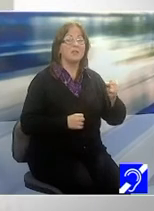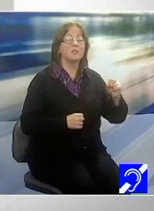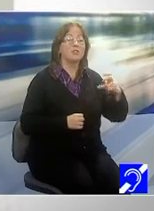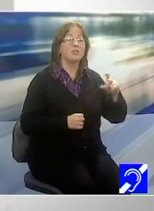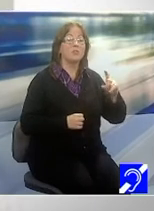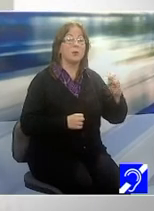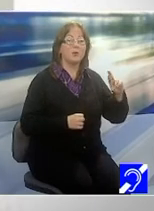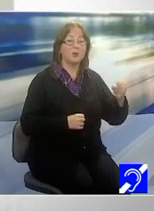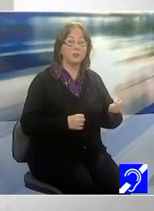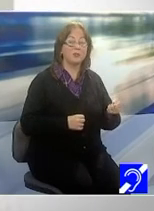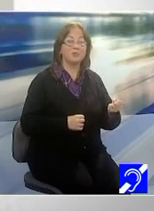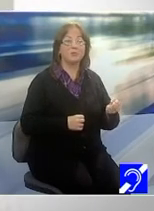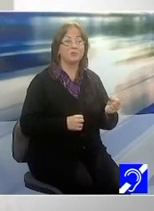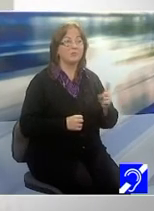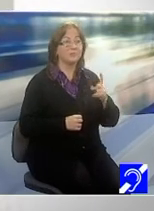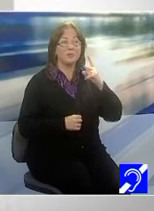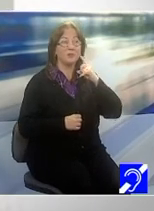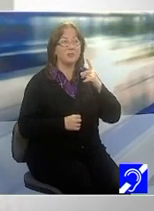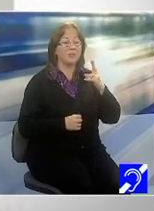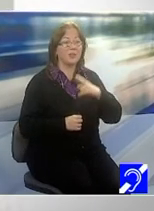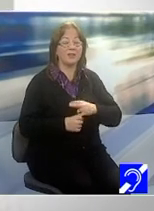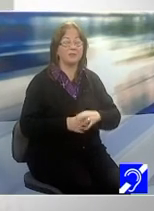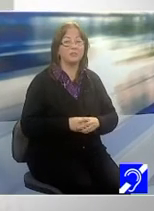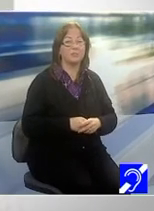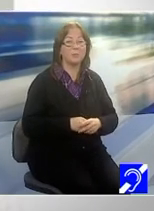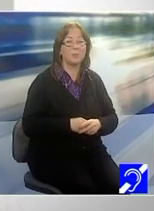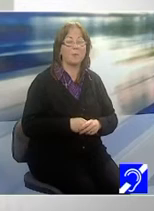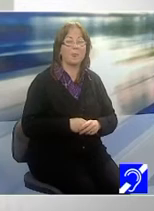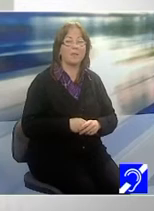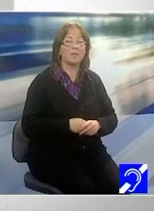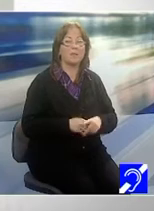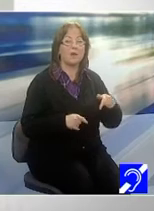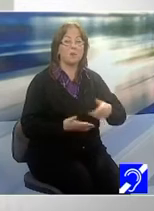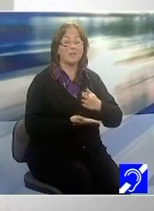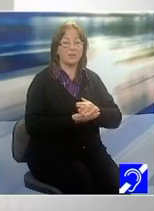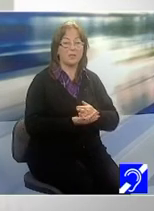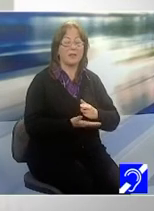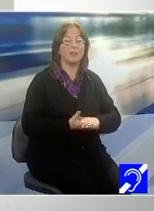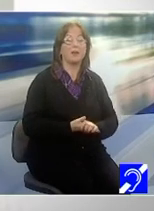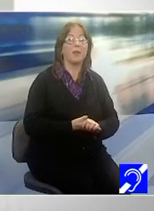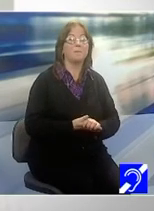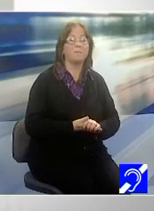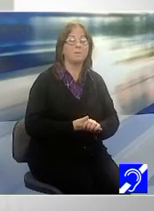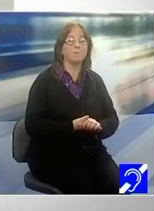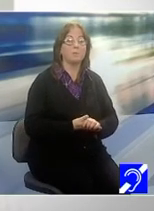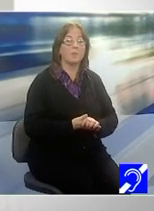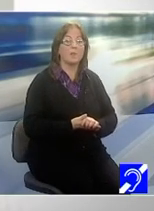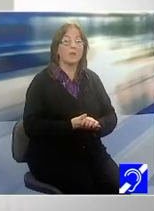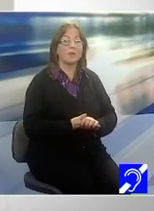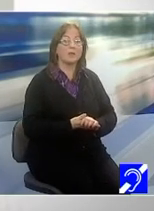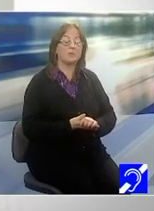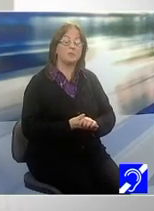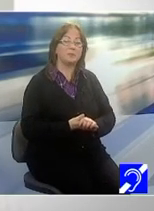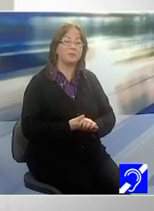care vreau să spun în încheiere și cumva să ne detașăm de strict de guvern sau de program de guvernare, care sigur că sunt importante, dar legat